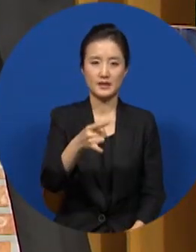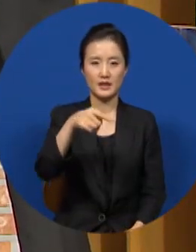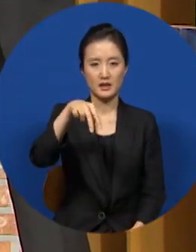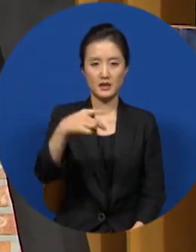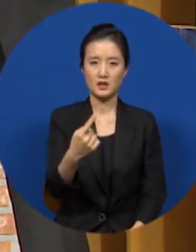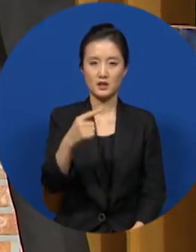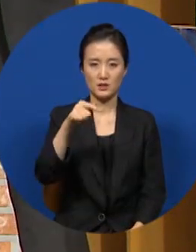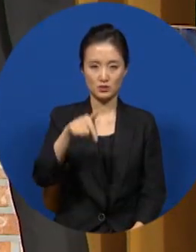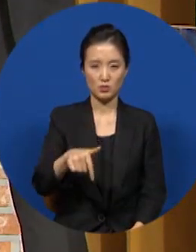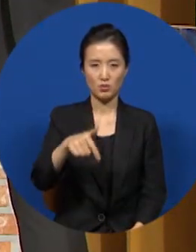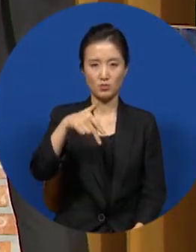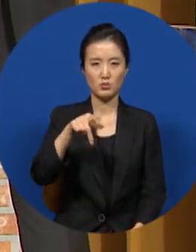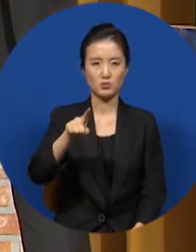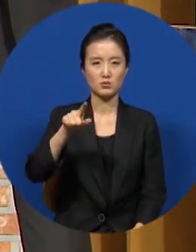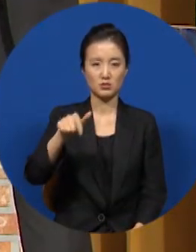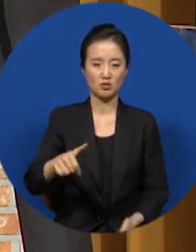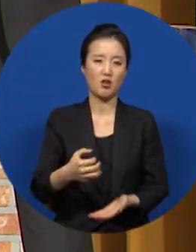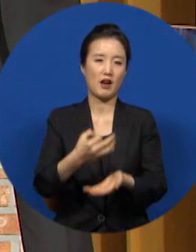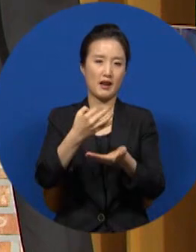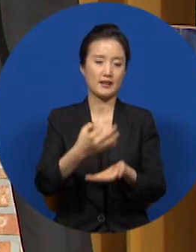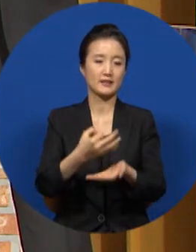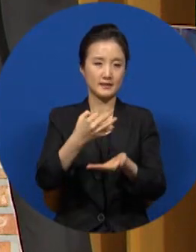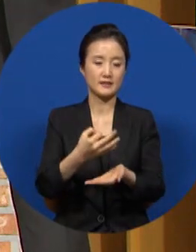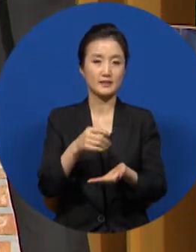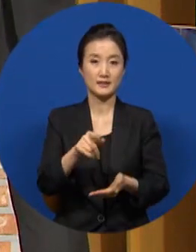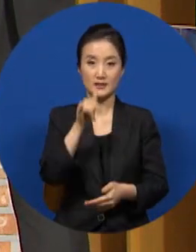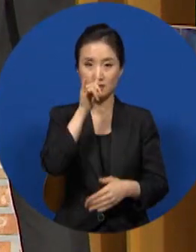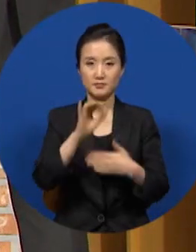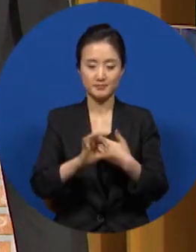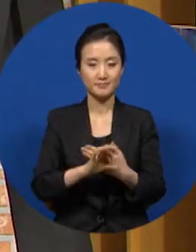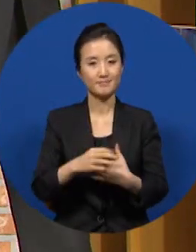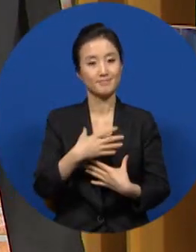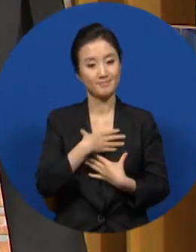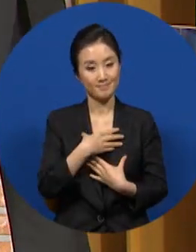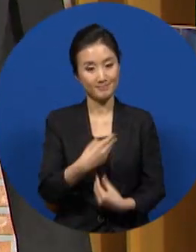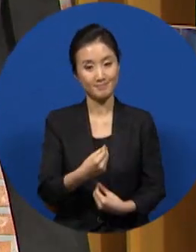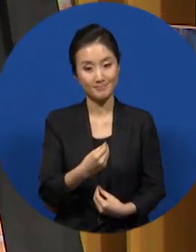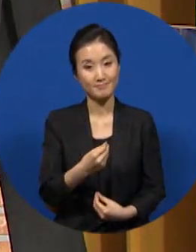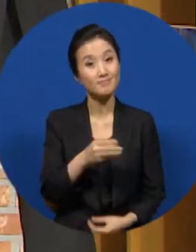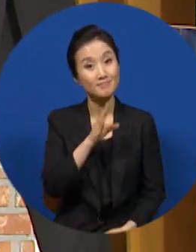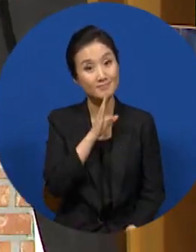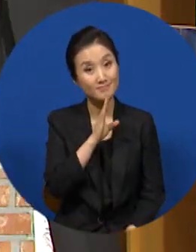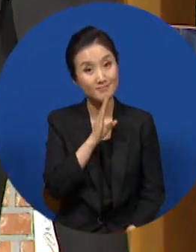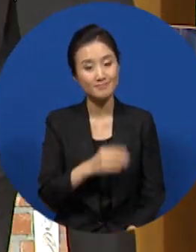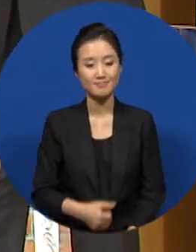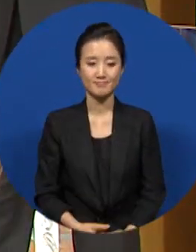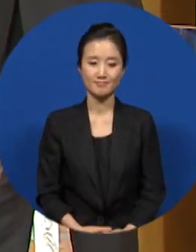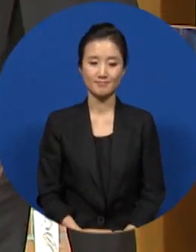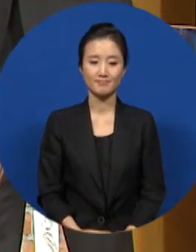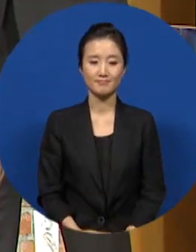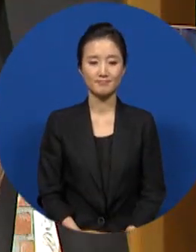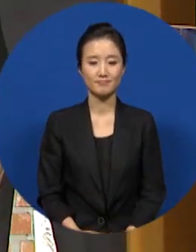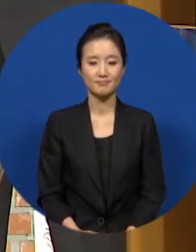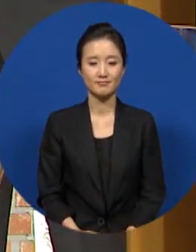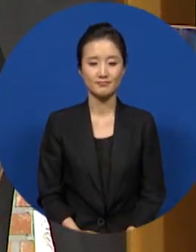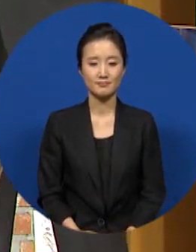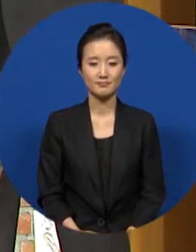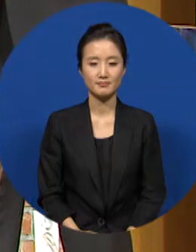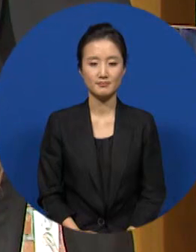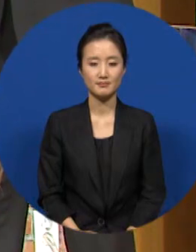풍요로웠다, 길라다 이렇게 판단이 되고 그런 것들이 없으면 조금 흉한 한 해가 아니었나 이렇게 생각을 하게 됩니다.